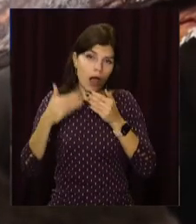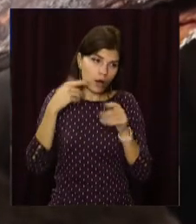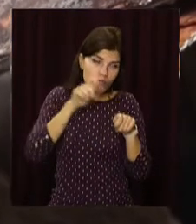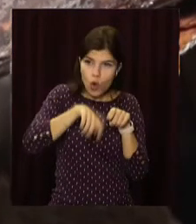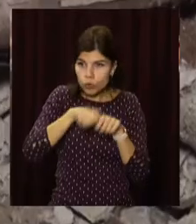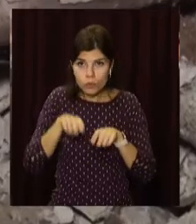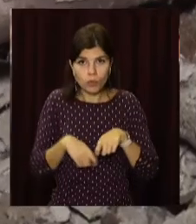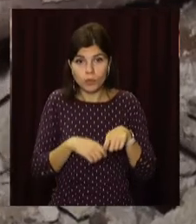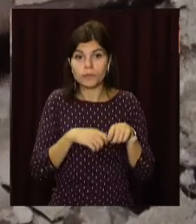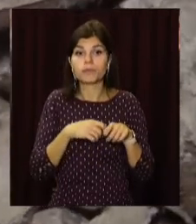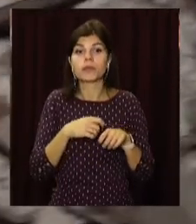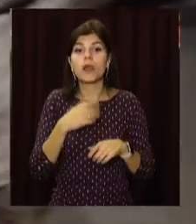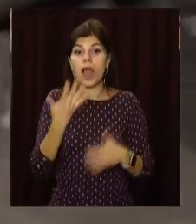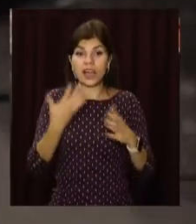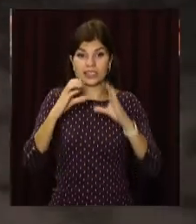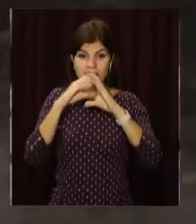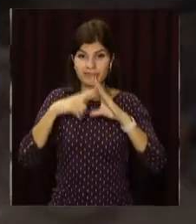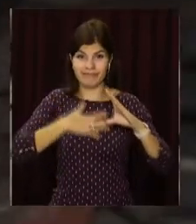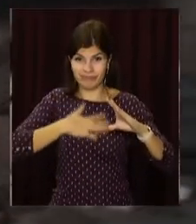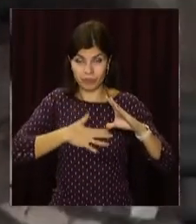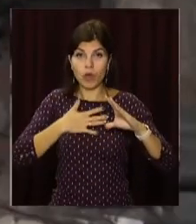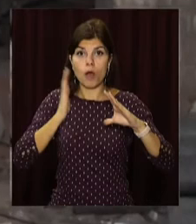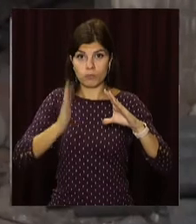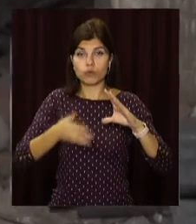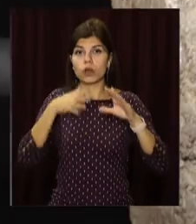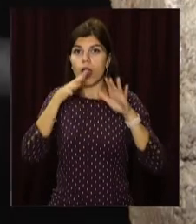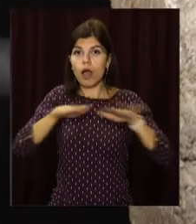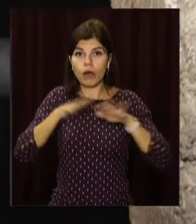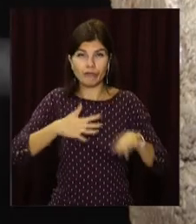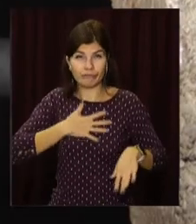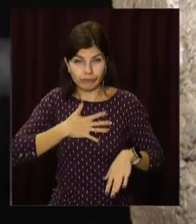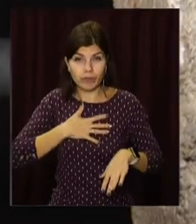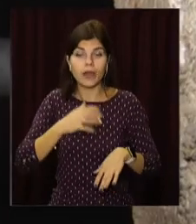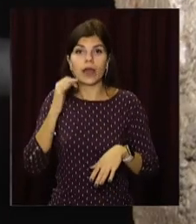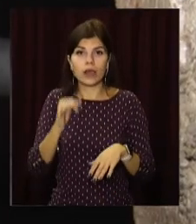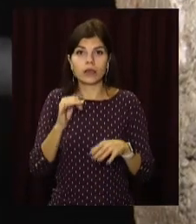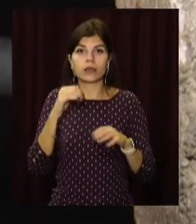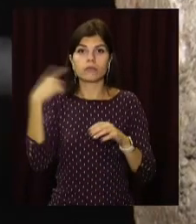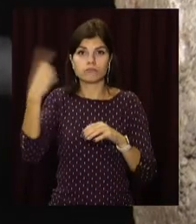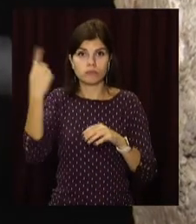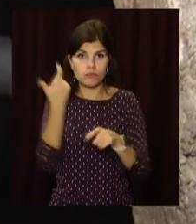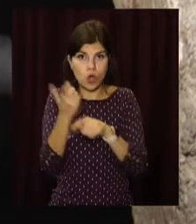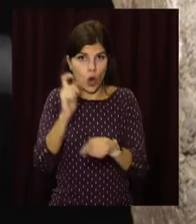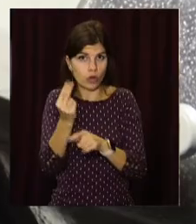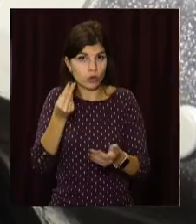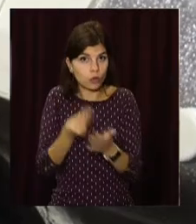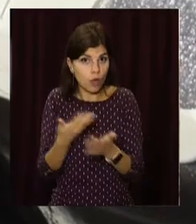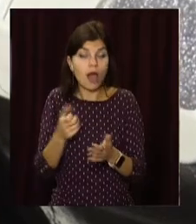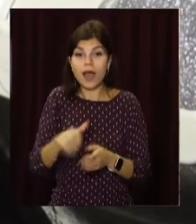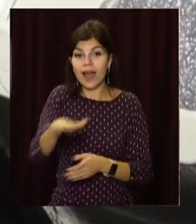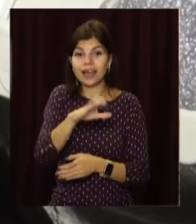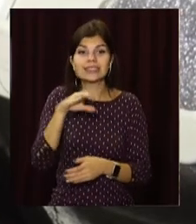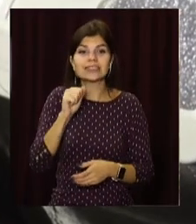вартість навпаки збільшується. З новими трубами мешканцям Старокозацької 65 це не загрожує. Підрядники завершують роботи і вже